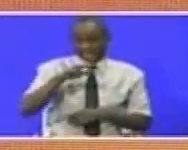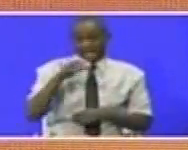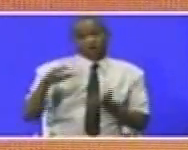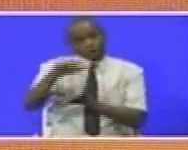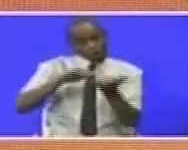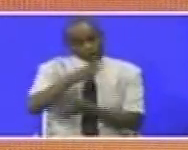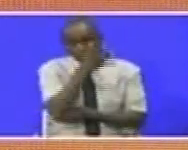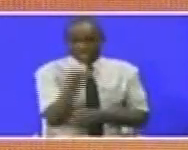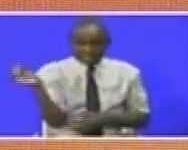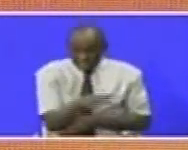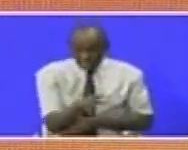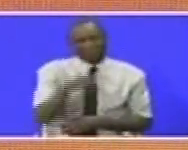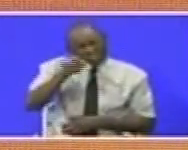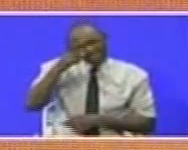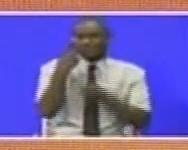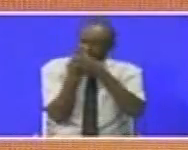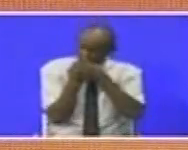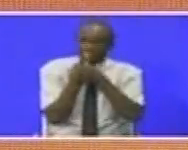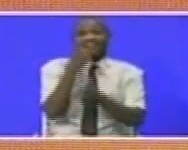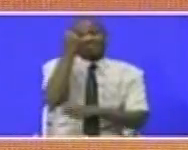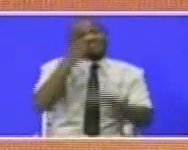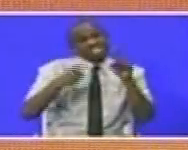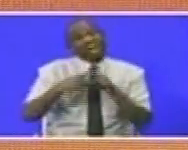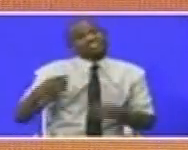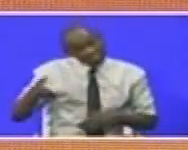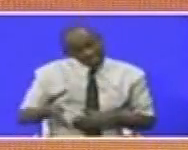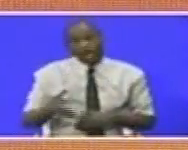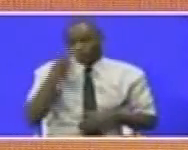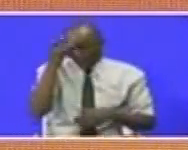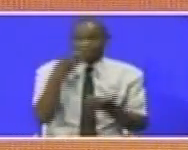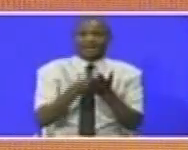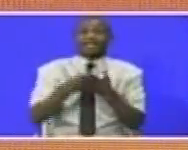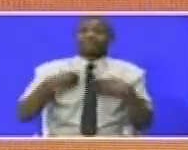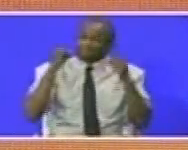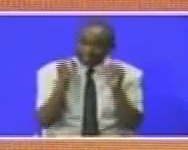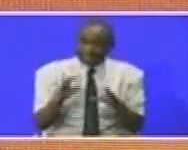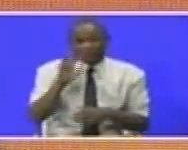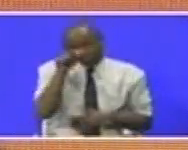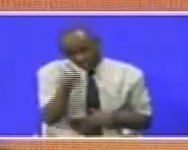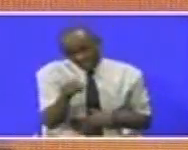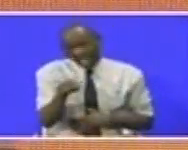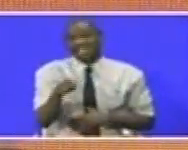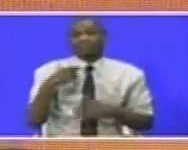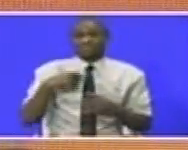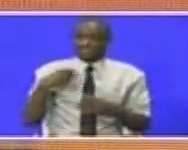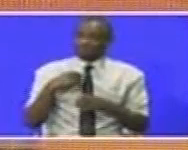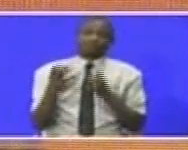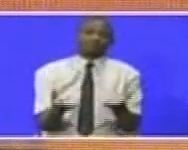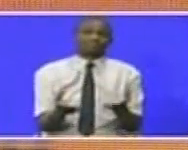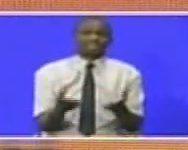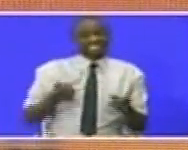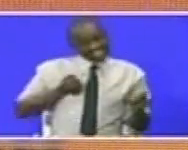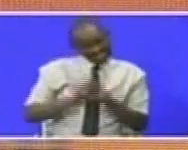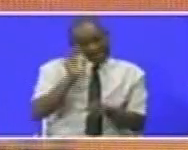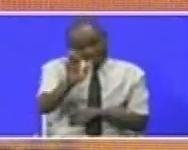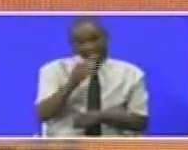Nairobi ameishi na risasi kwa miaka mitano mwilini kutokana na ukosefu wa fedha, na kwa sababu hiyo anashinda kitandani. Dadaye mwathiriwa